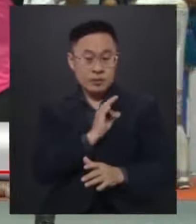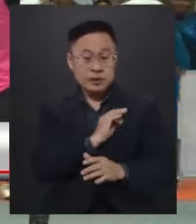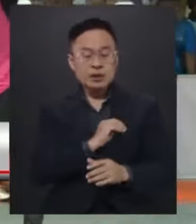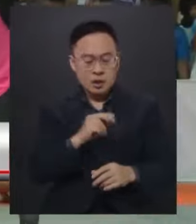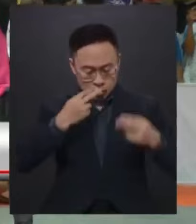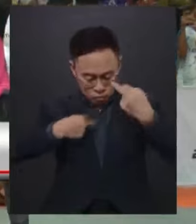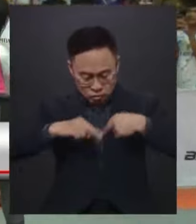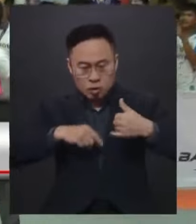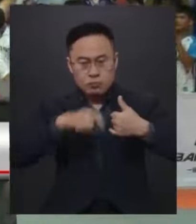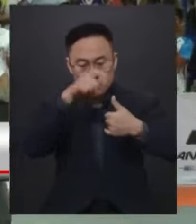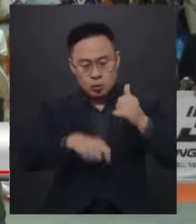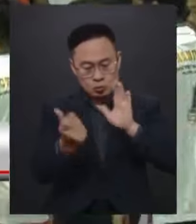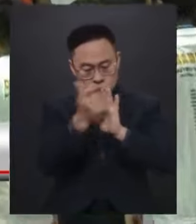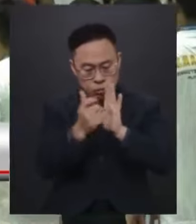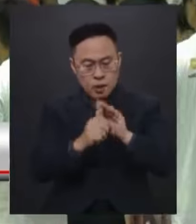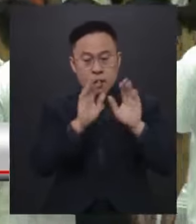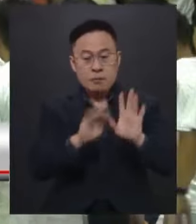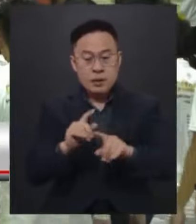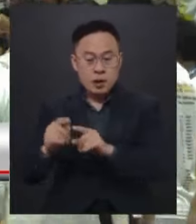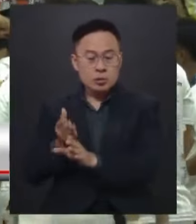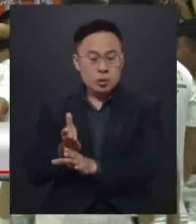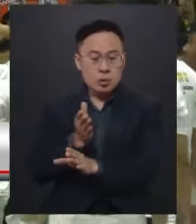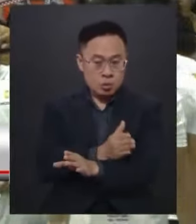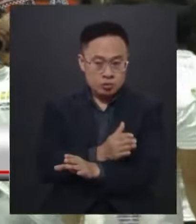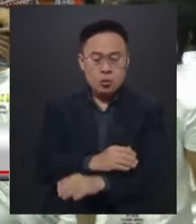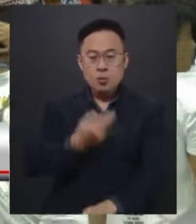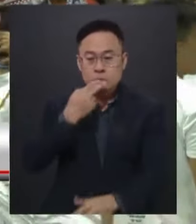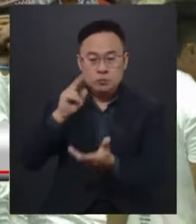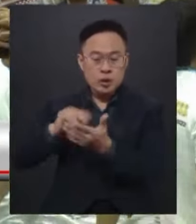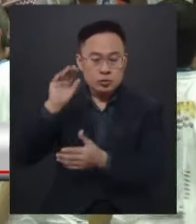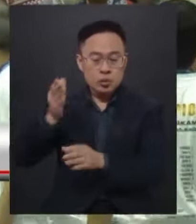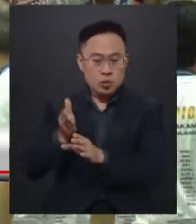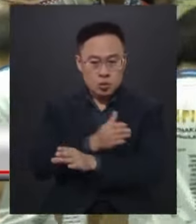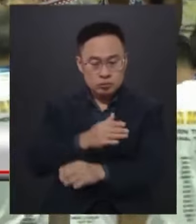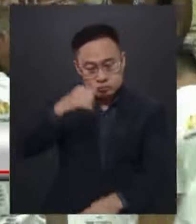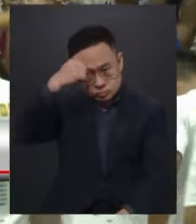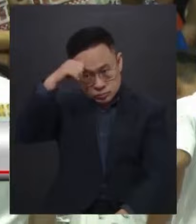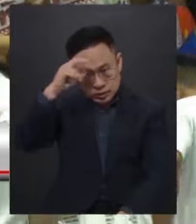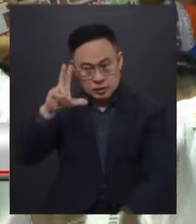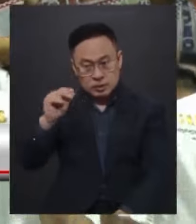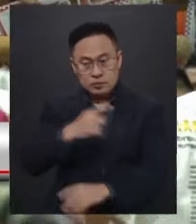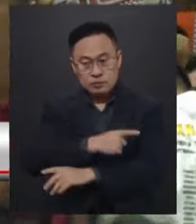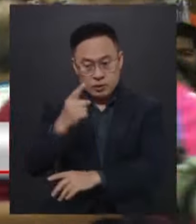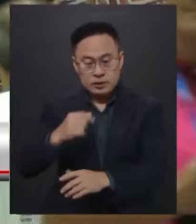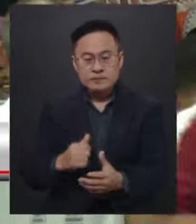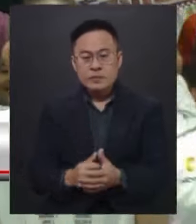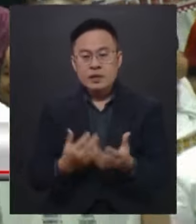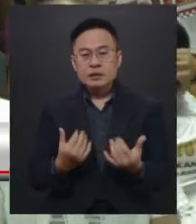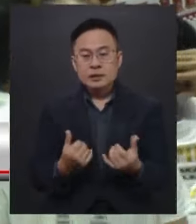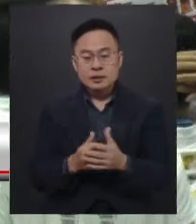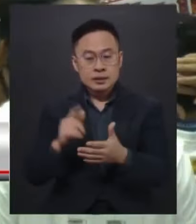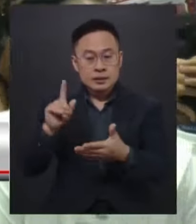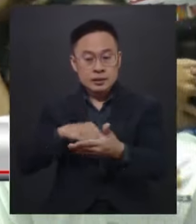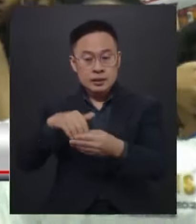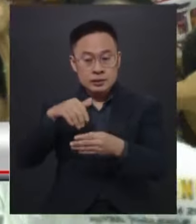เสียงตามข้อบังคับล่วงหน้าไม่น้อยกว่า30วันก่อนการประชุมใหญ่ซึ่งการเลือกตั้งในครั้ง